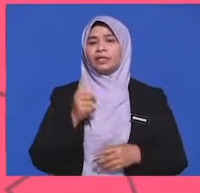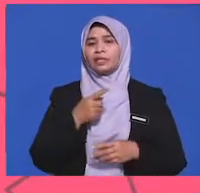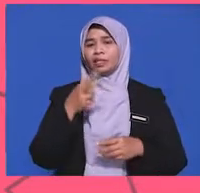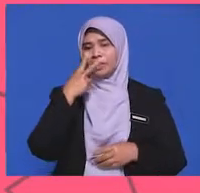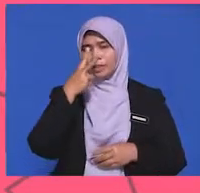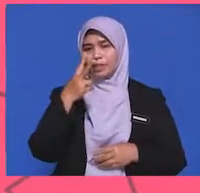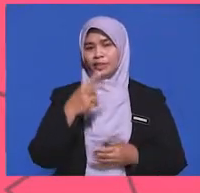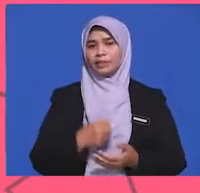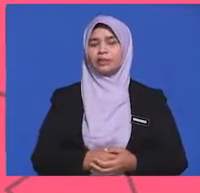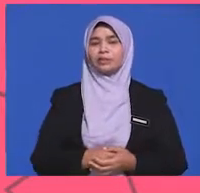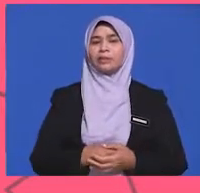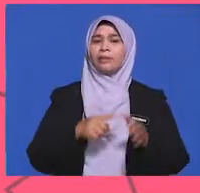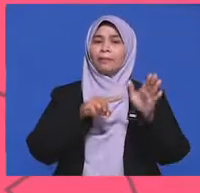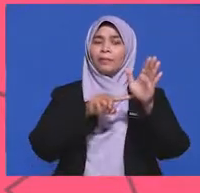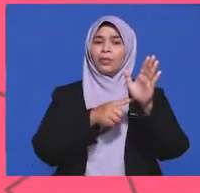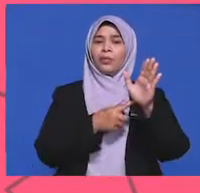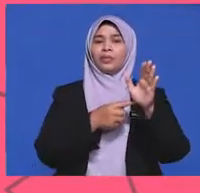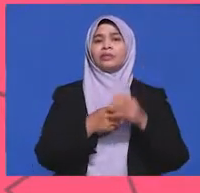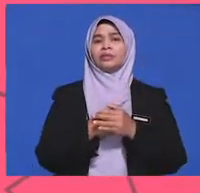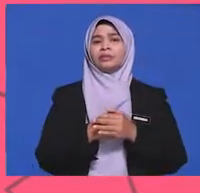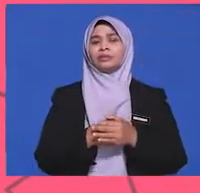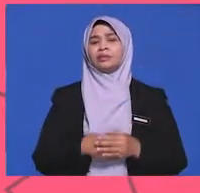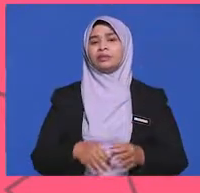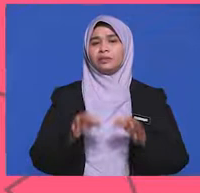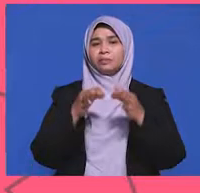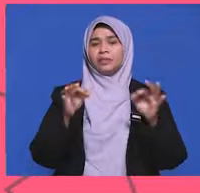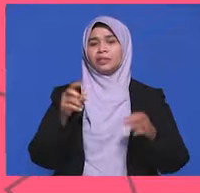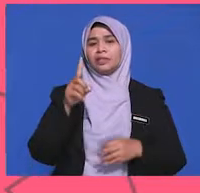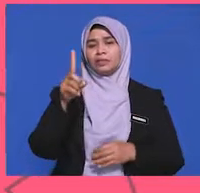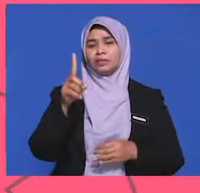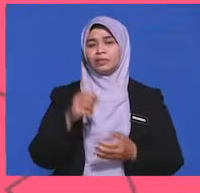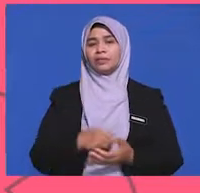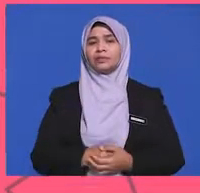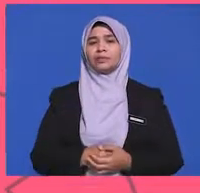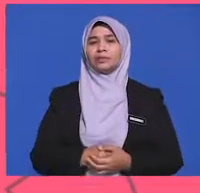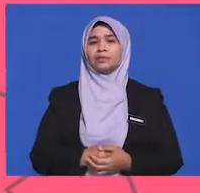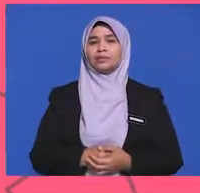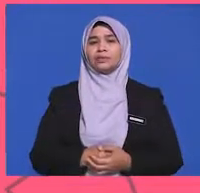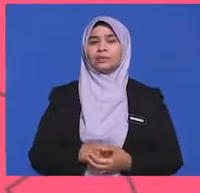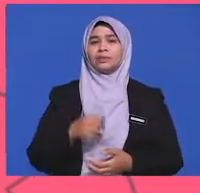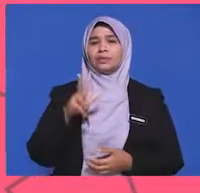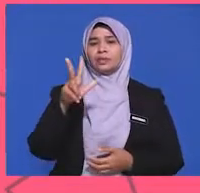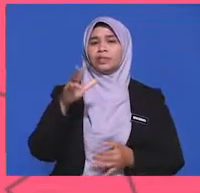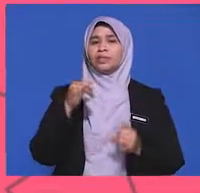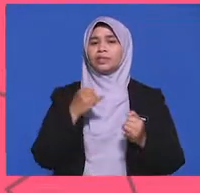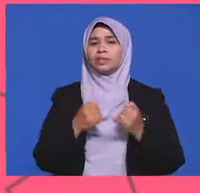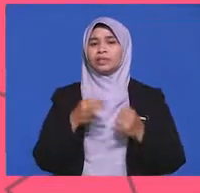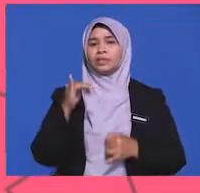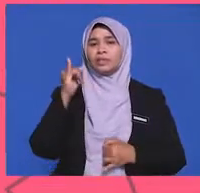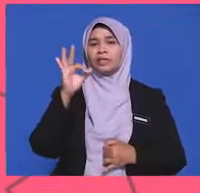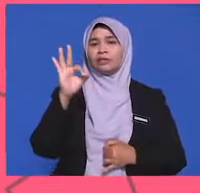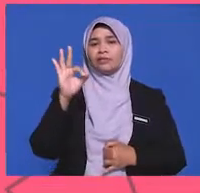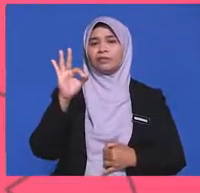Mula, laksanakan pernyataan pertama. Jika syarat satu adalah